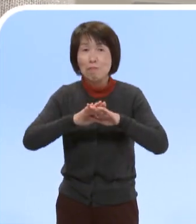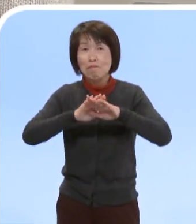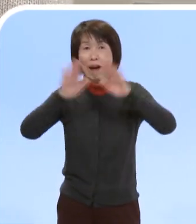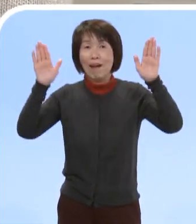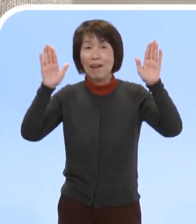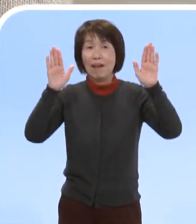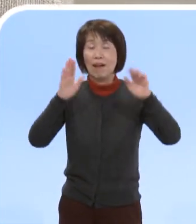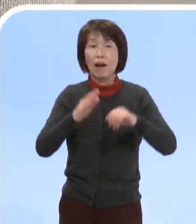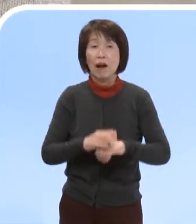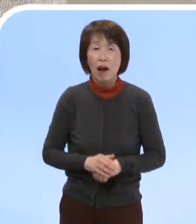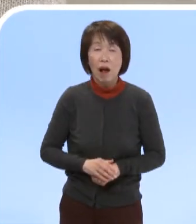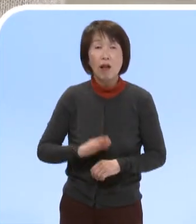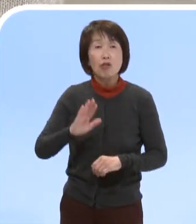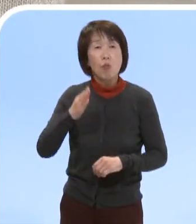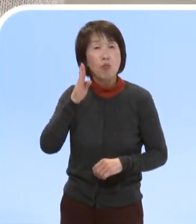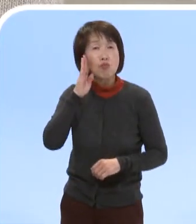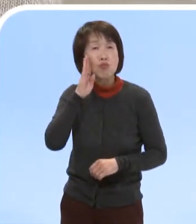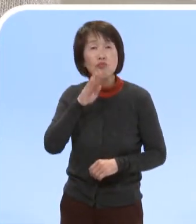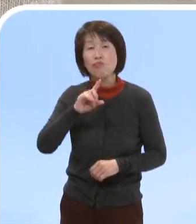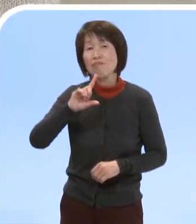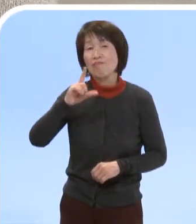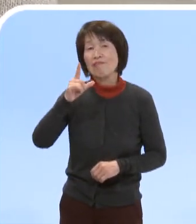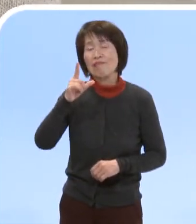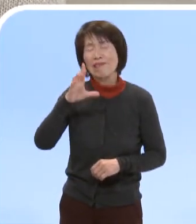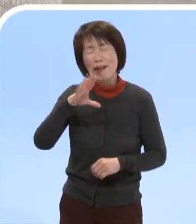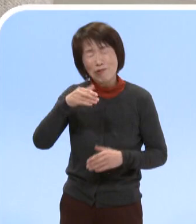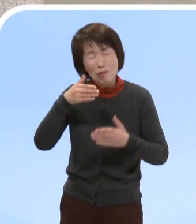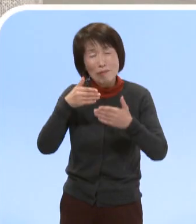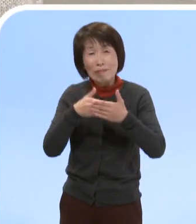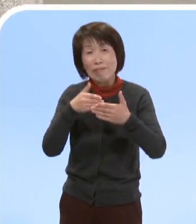が、最初は相当な苦労があったそうです。